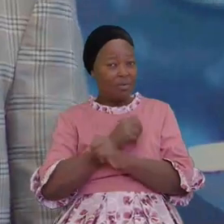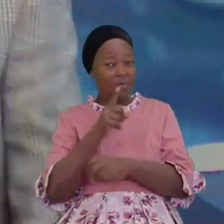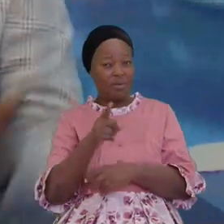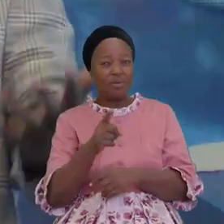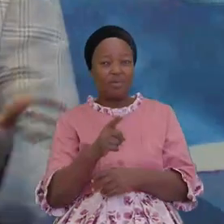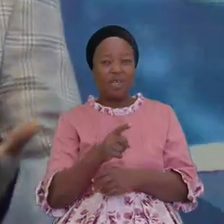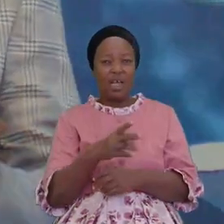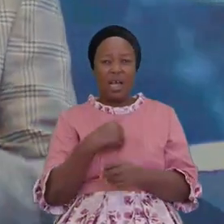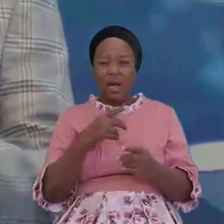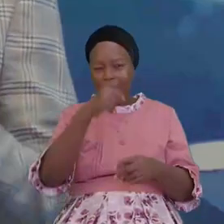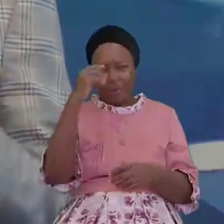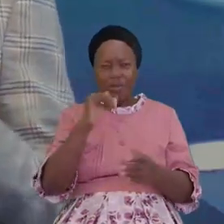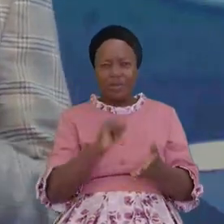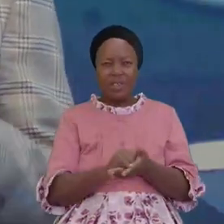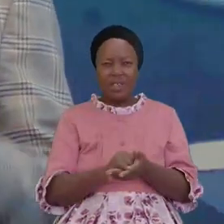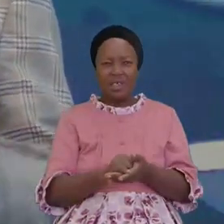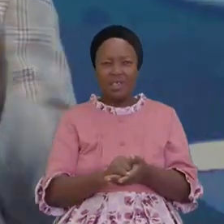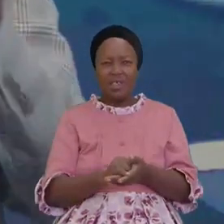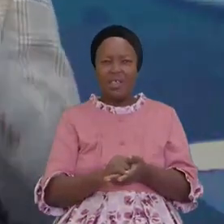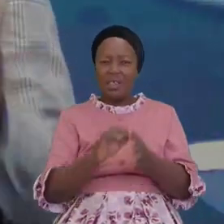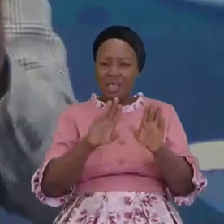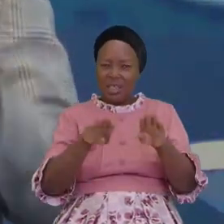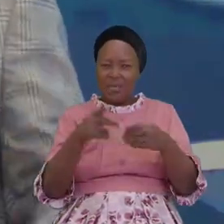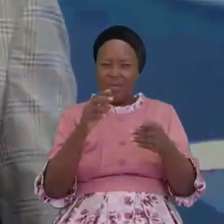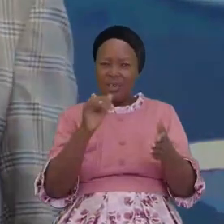et il t'a donné, et t'aime,